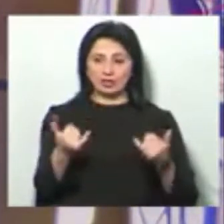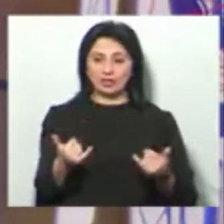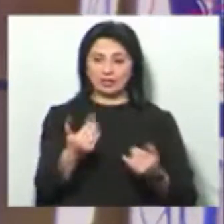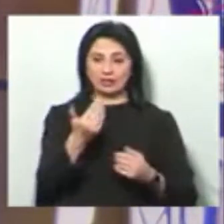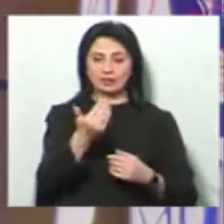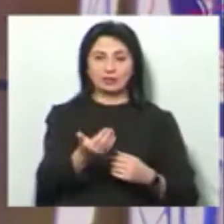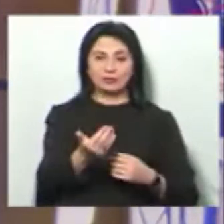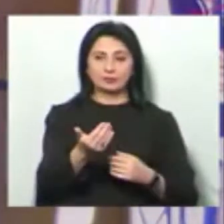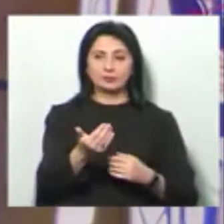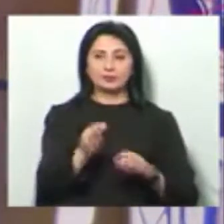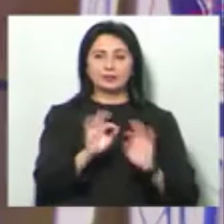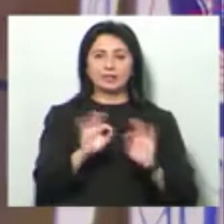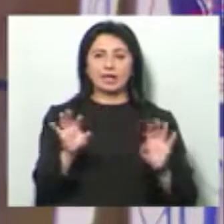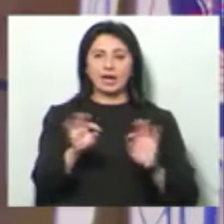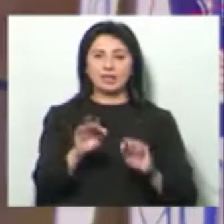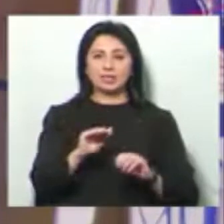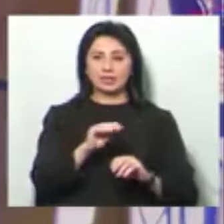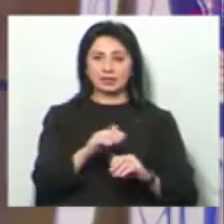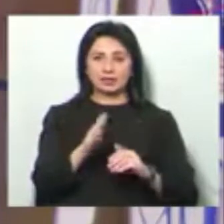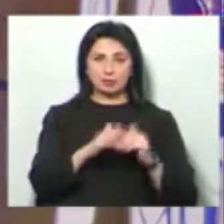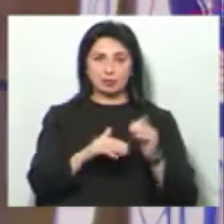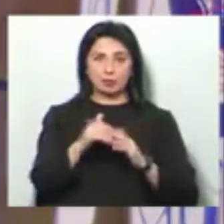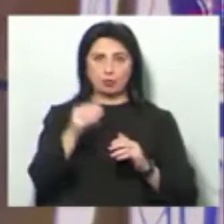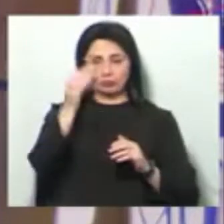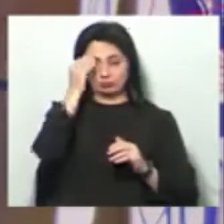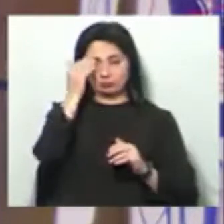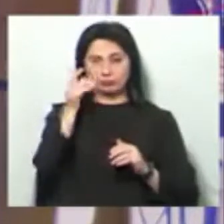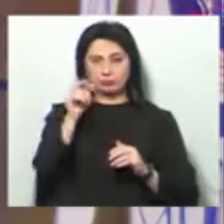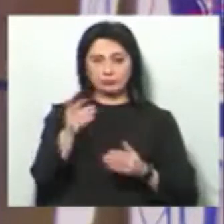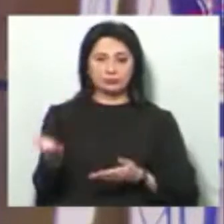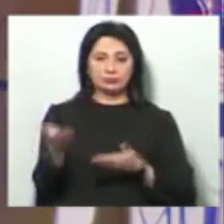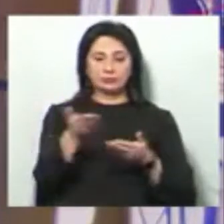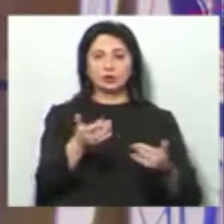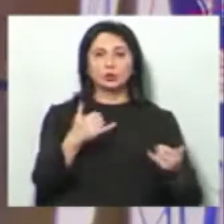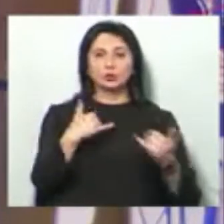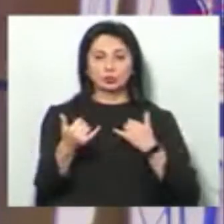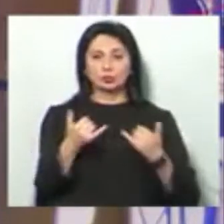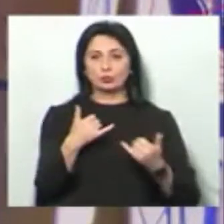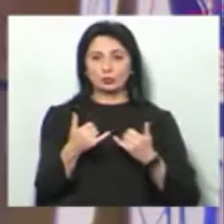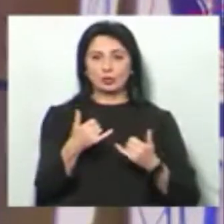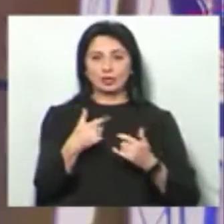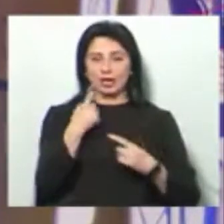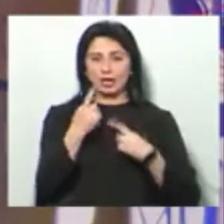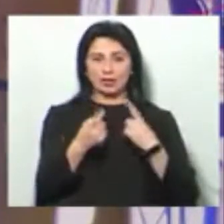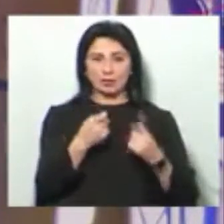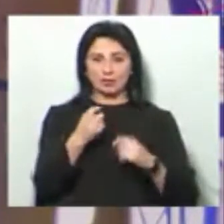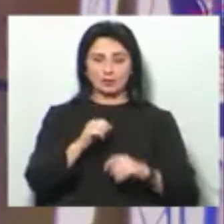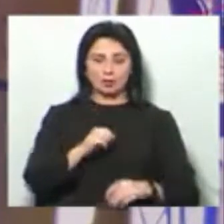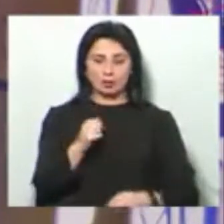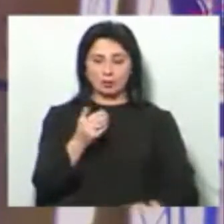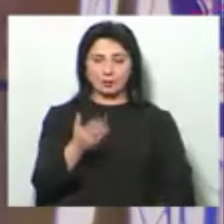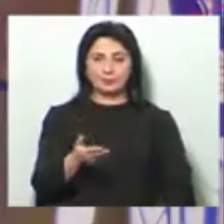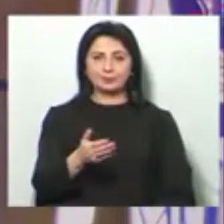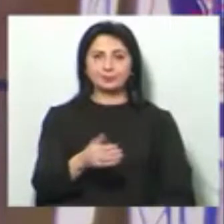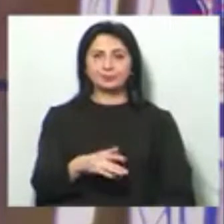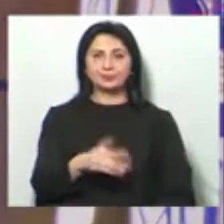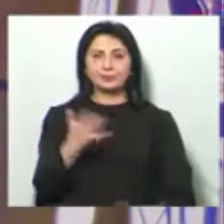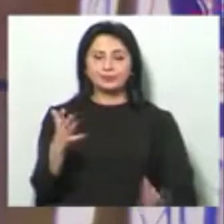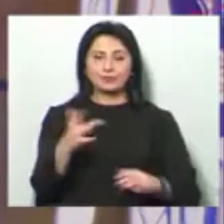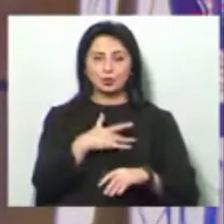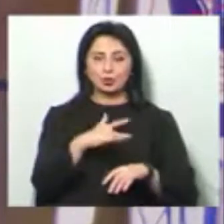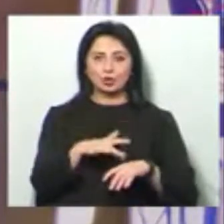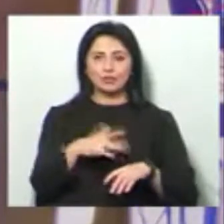თქვენ გაგიზიარებთ პროფესიონალთა მოსაზრებას და ახლა სტუდიაში შემოიერთება ჩვენი გადაცემის მეგობარი და დიდი